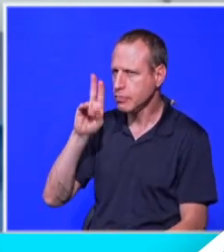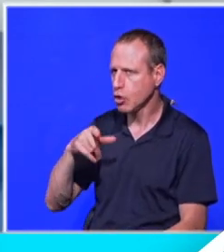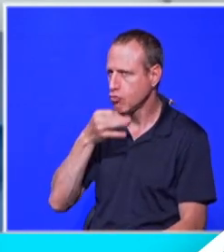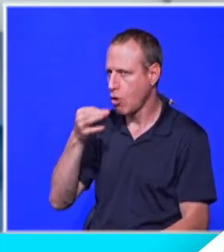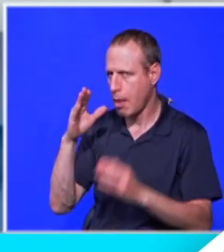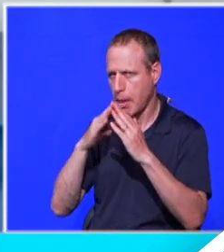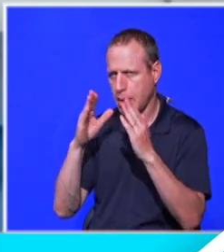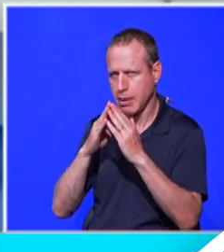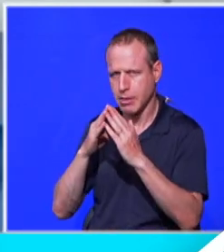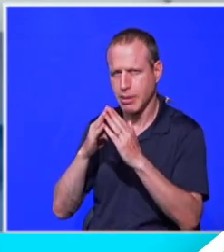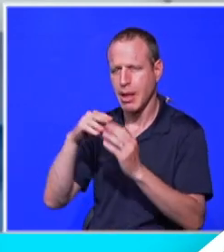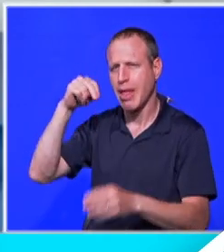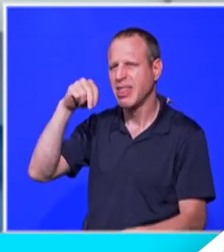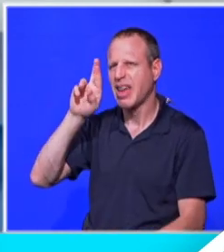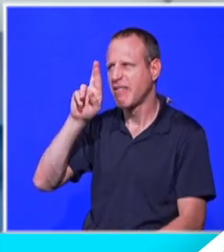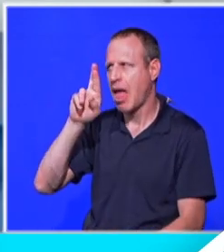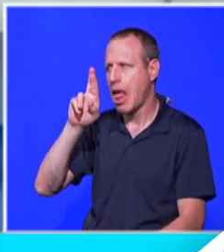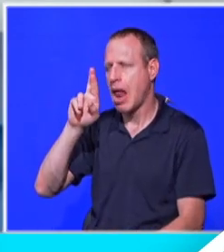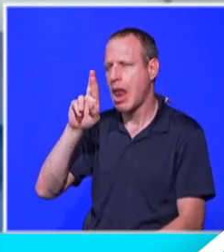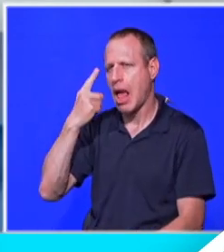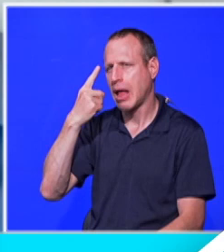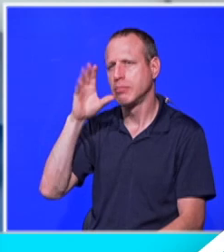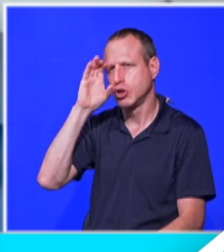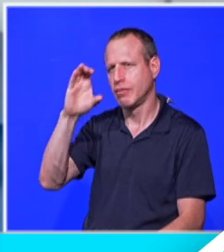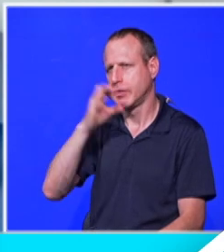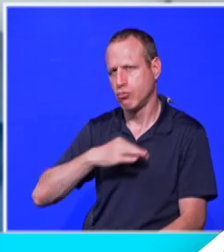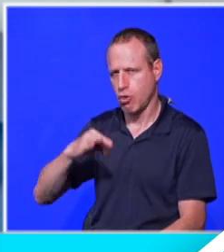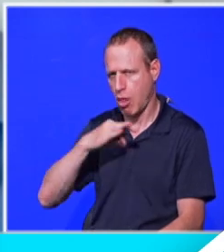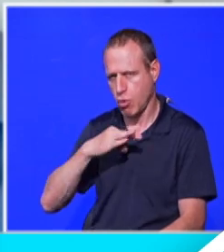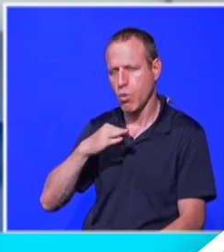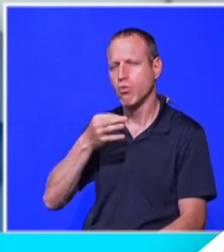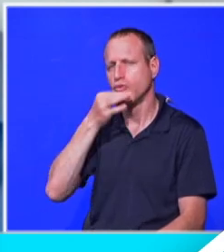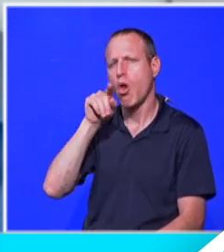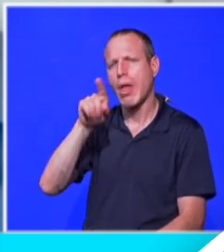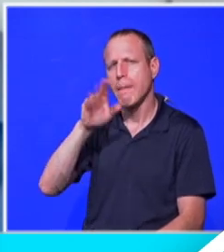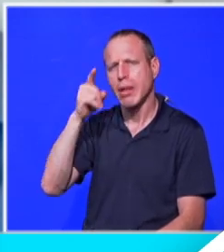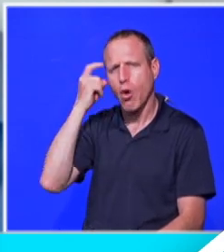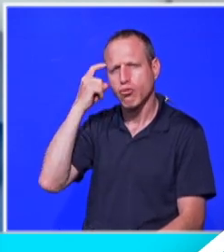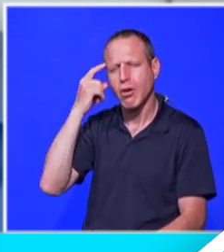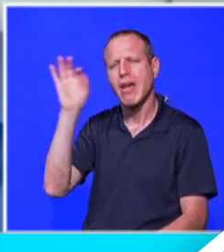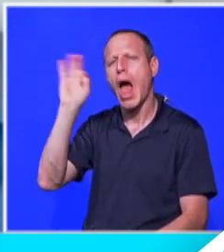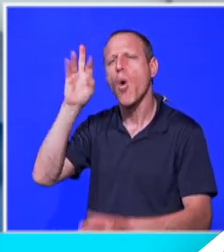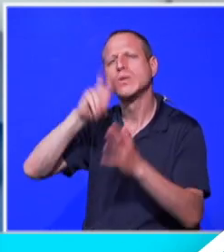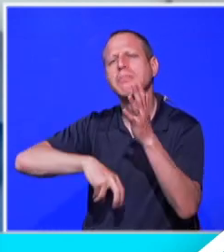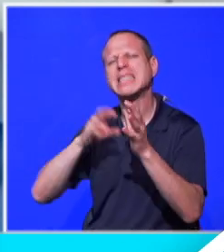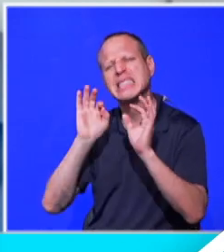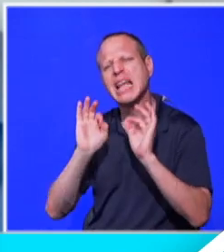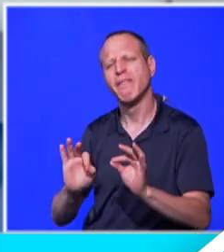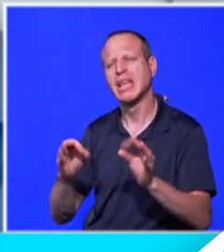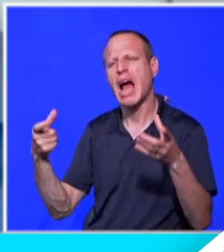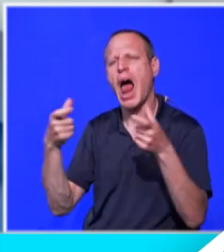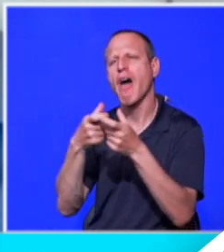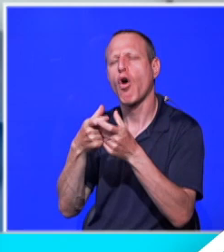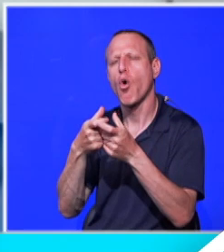שאלה מהבית, ניר רפאל, אחד מצופינו, שואל אותך, מה לדעתך אחוז המס הסביר